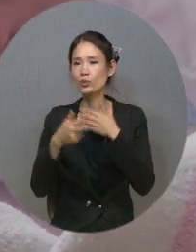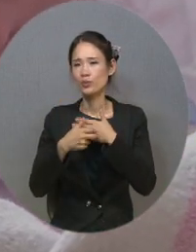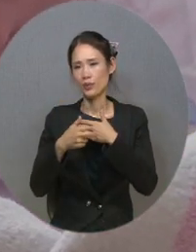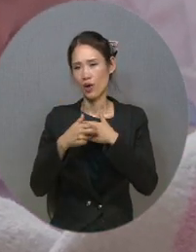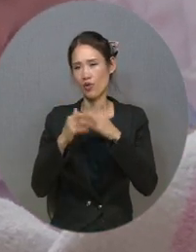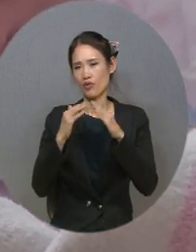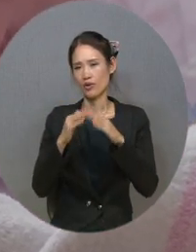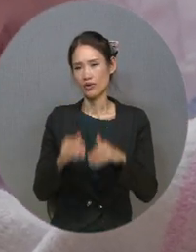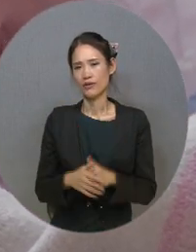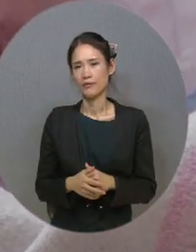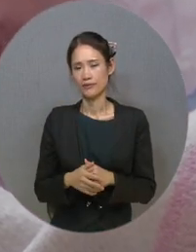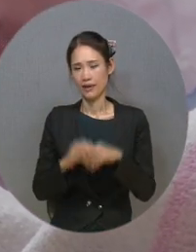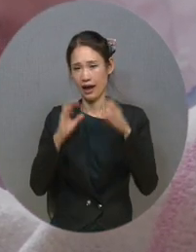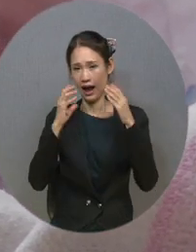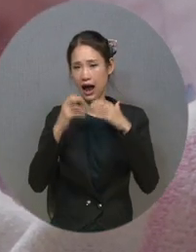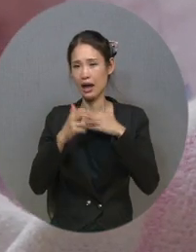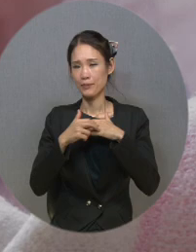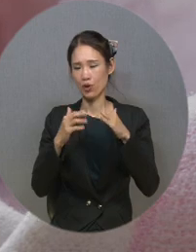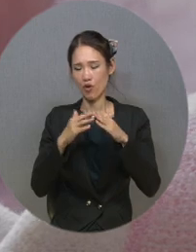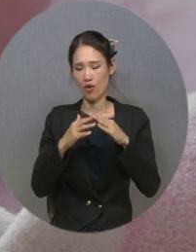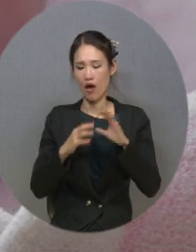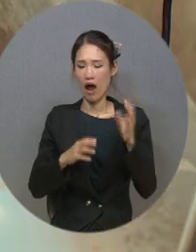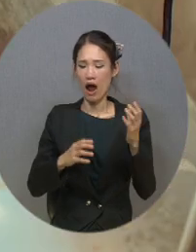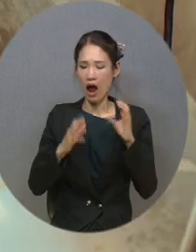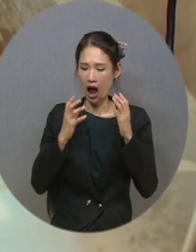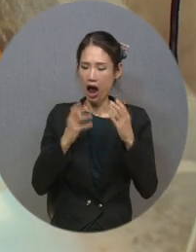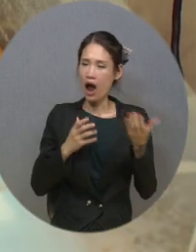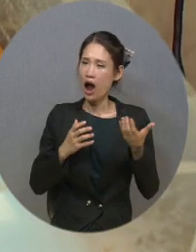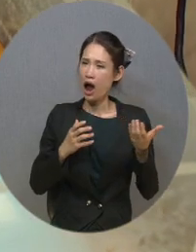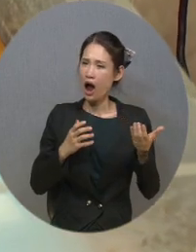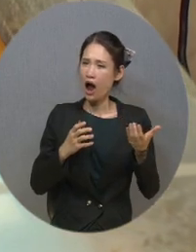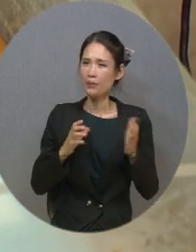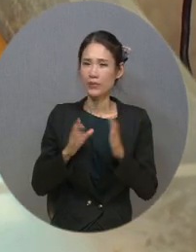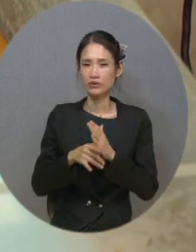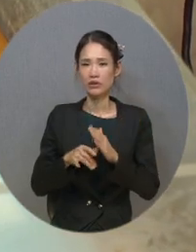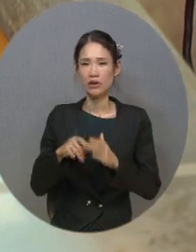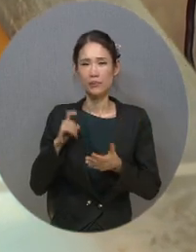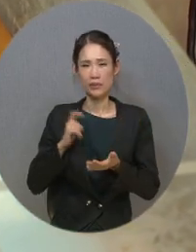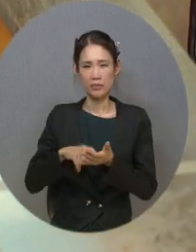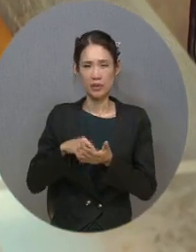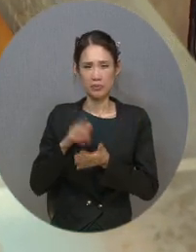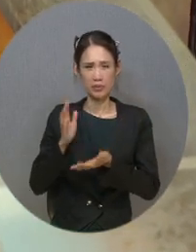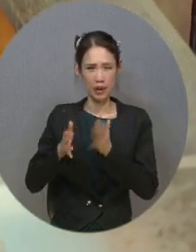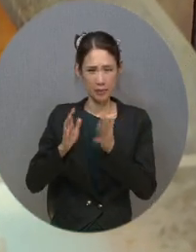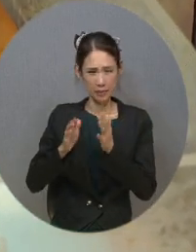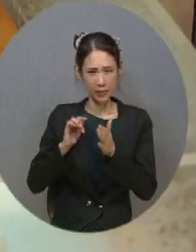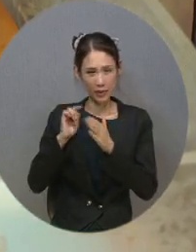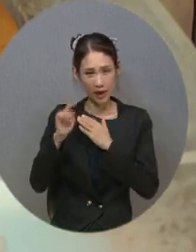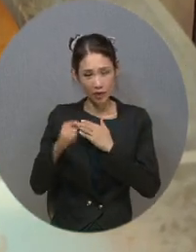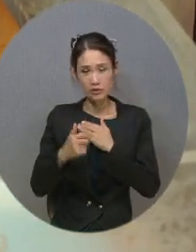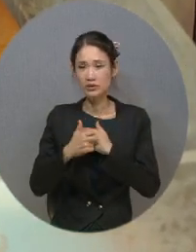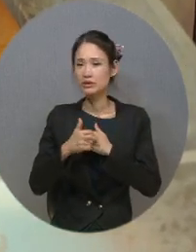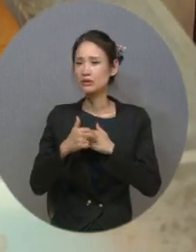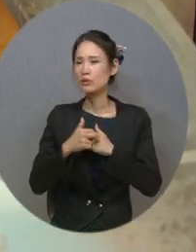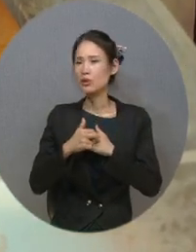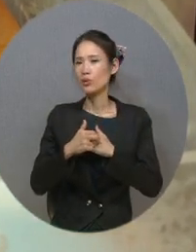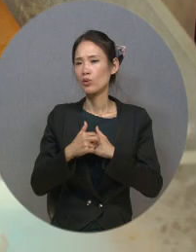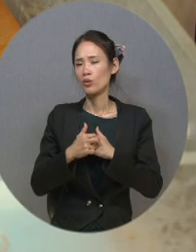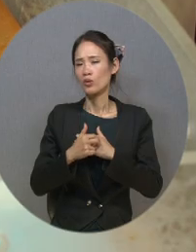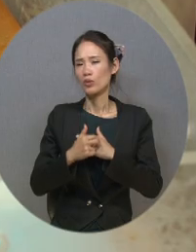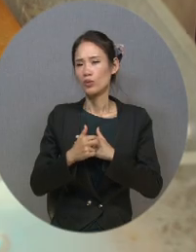아동병원입니다. 아동들이 아팠을 때 그냥 달려가서 진료를 받을 수 있는 그런